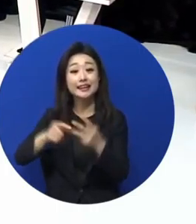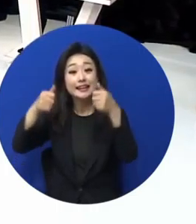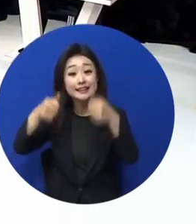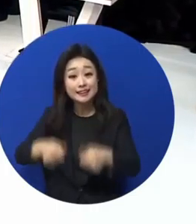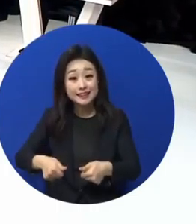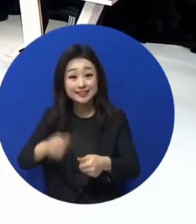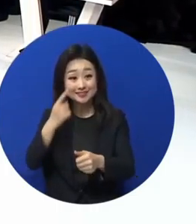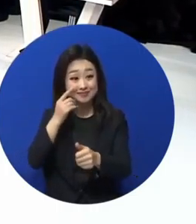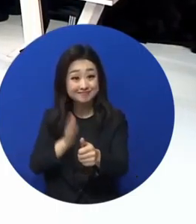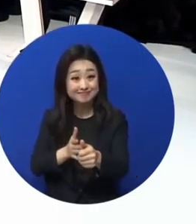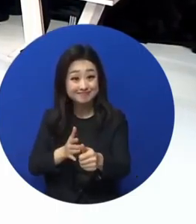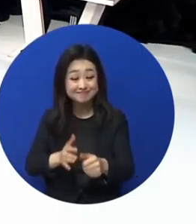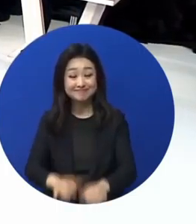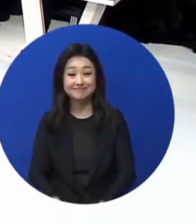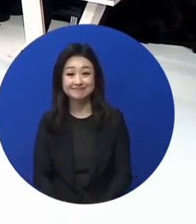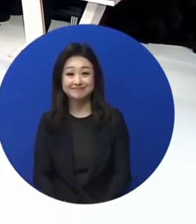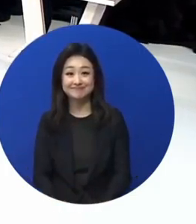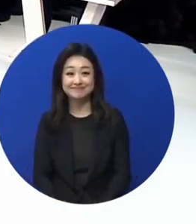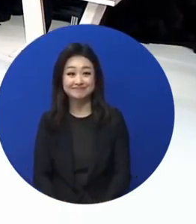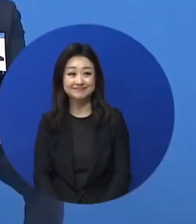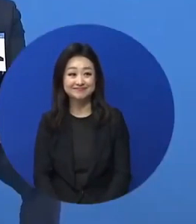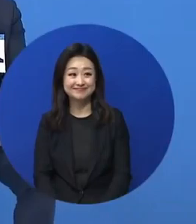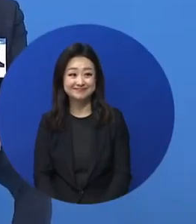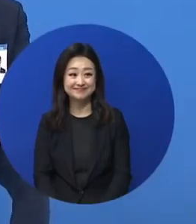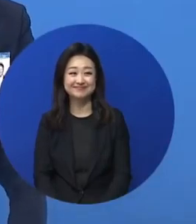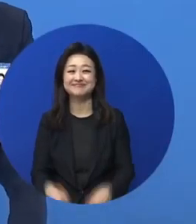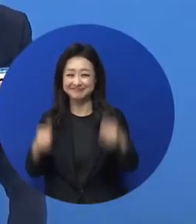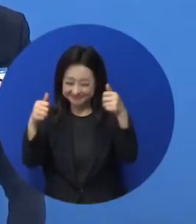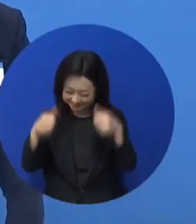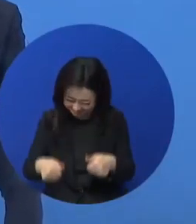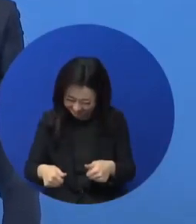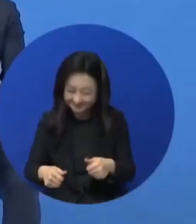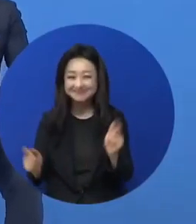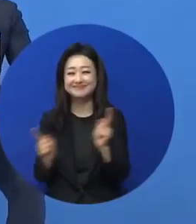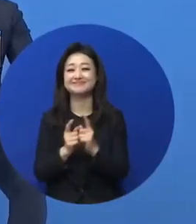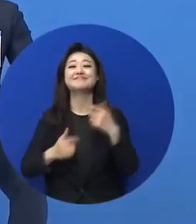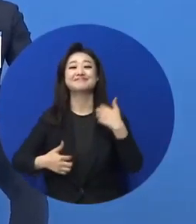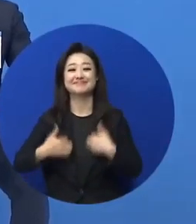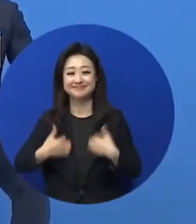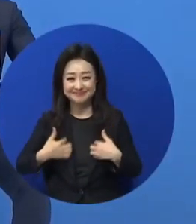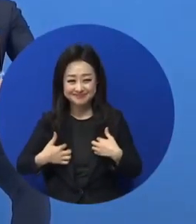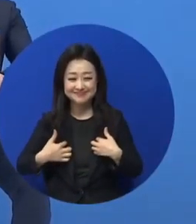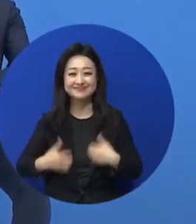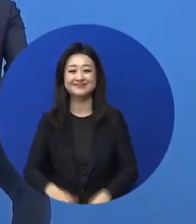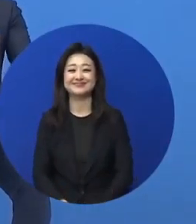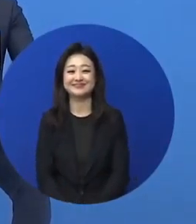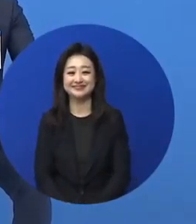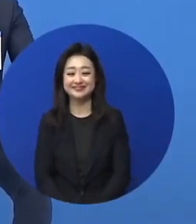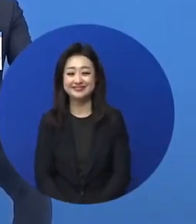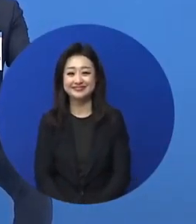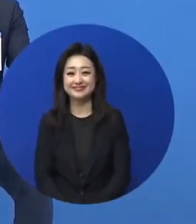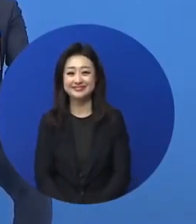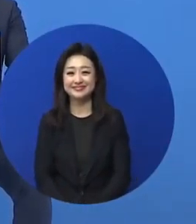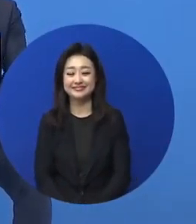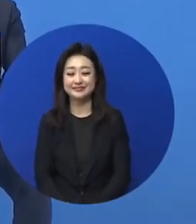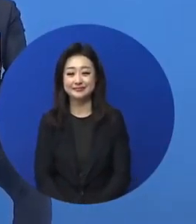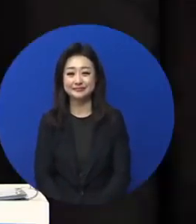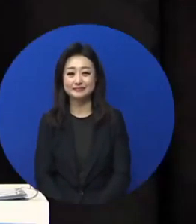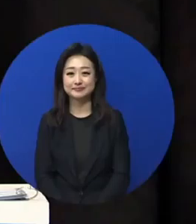해주시겠습니까? 짧게. 머리 숙여 인사 한번 해주시죠. 반갑습니다. 네, 안녕하세요. 자, 첫